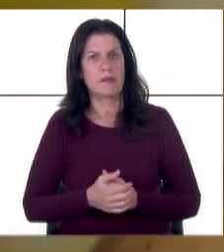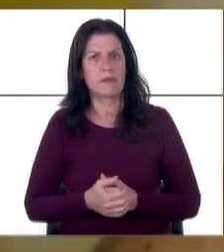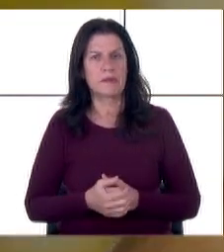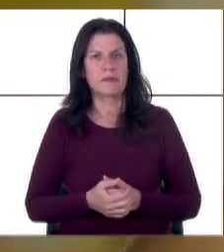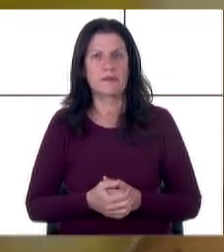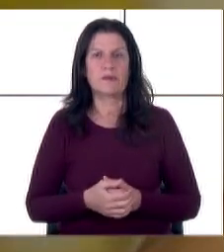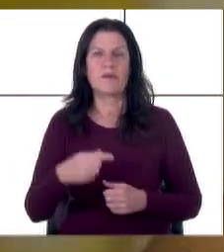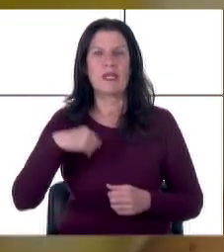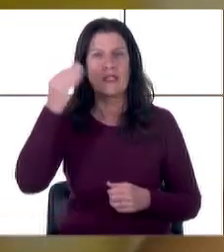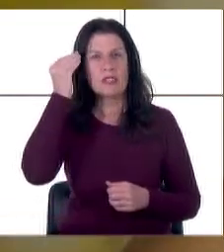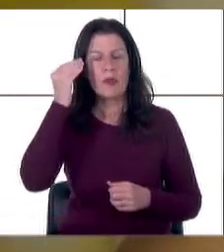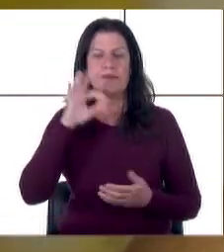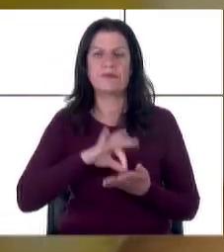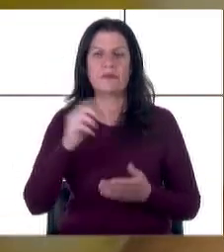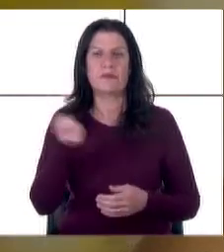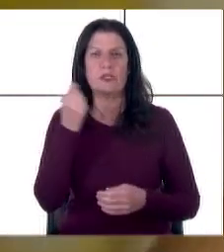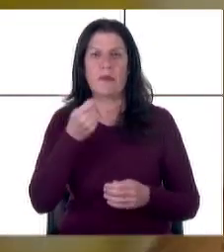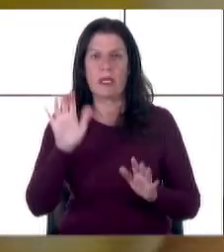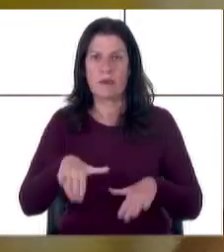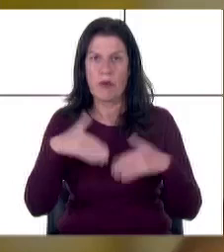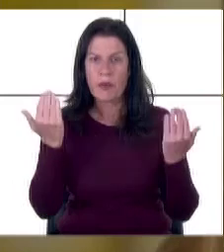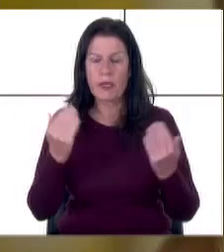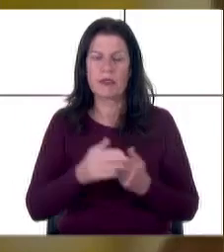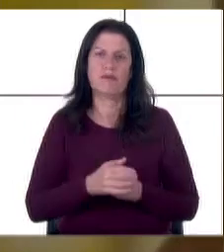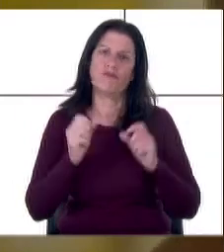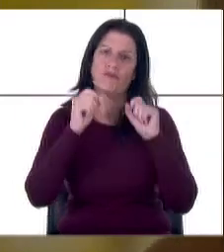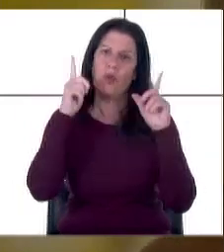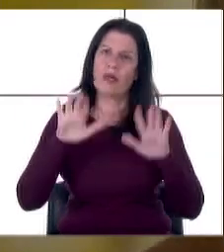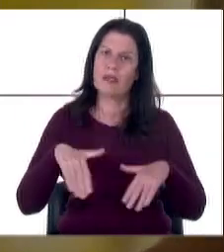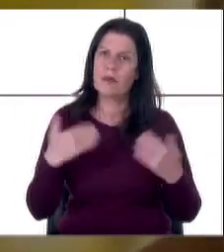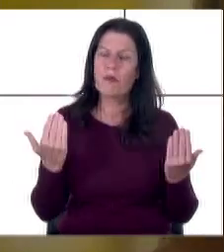אני זוכרת, זה היום שבת בבוקר, קמתי בבוקר ואמרתי לו,